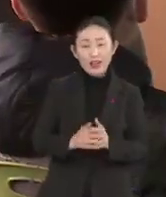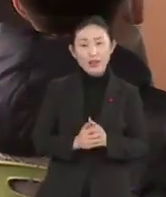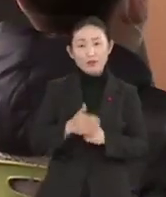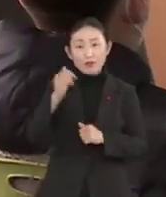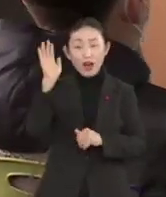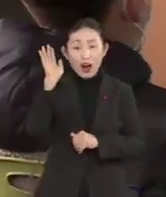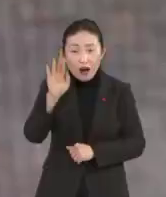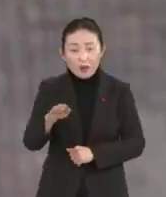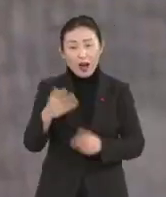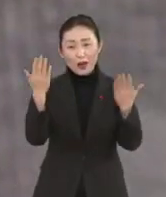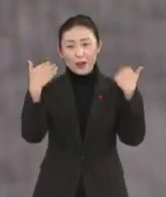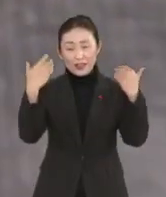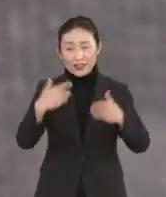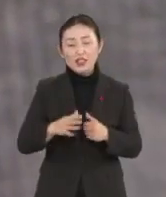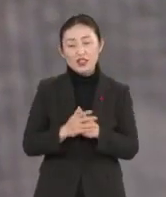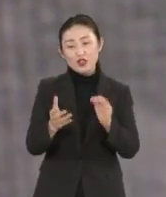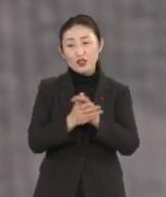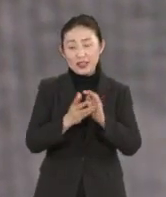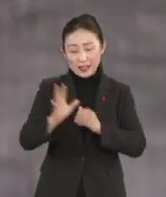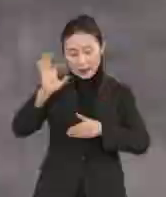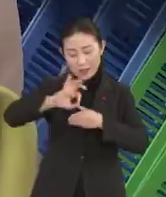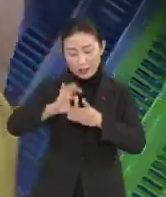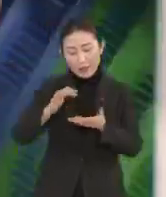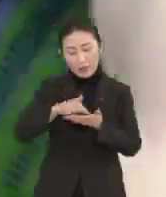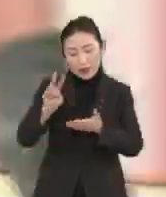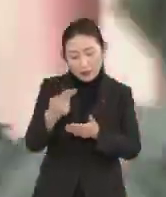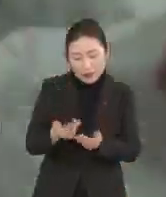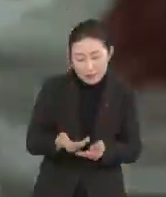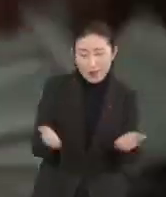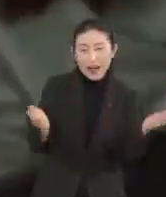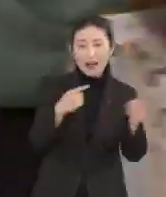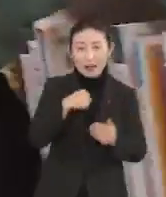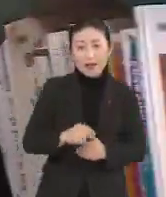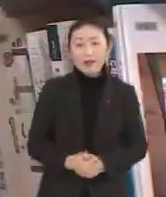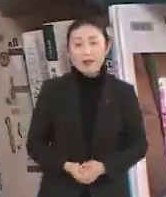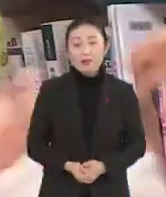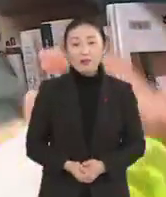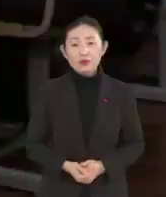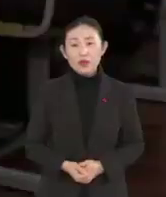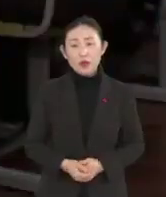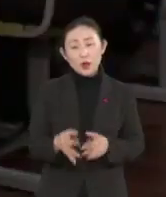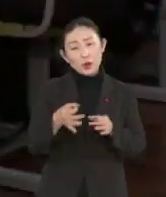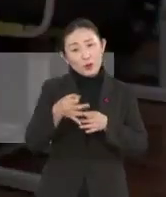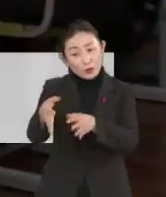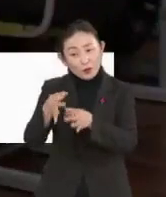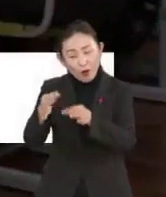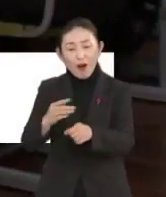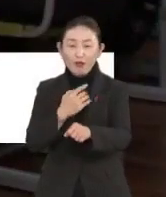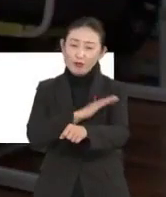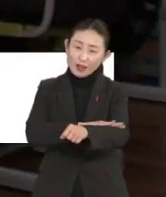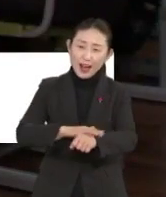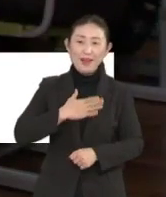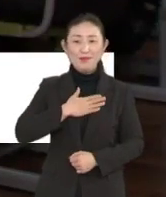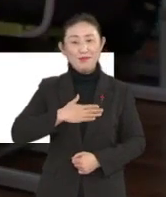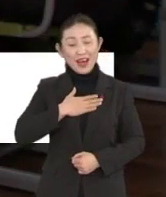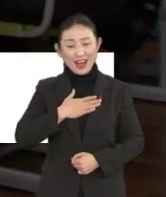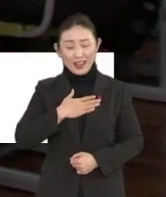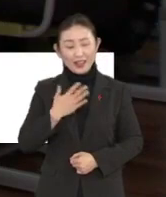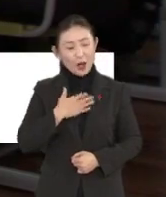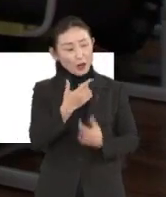친구들에게도 조금 통 200개를 기부해 나눔을 주변으로 퍼뜨리기도 했습니다 기부를 해서 너무 기분이 좋아서 친구들도